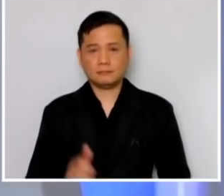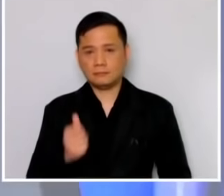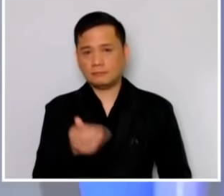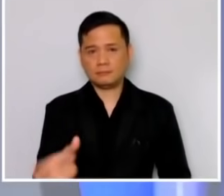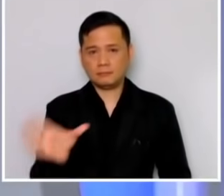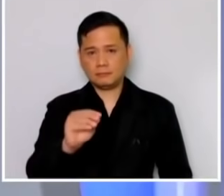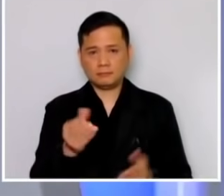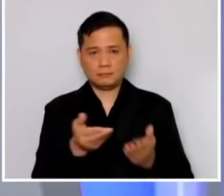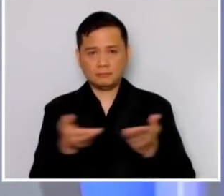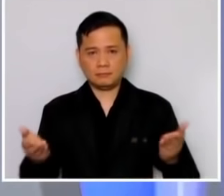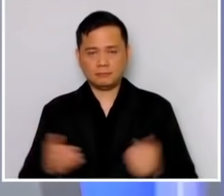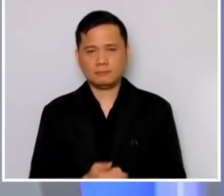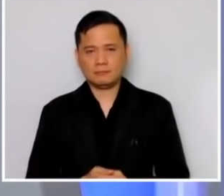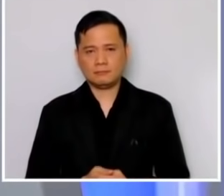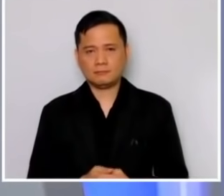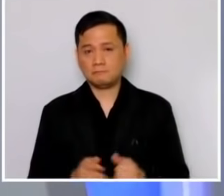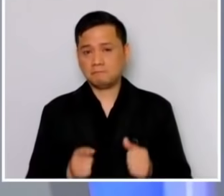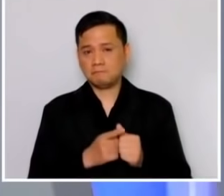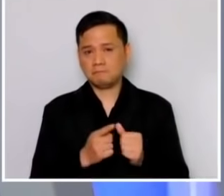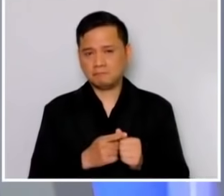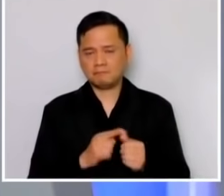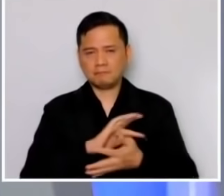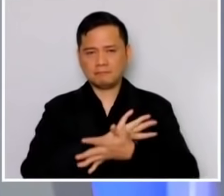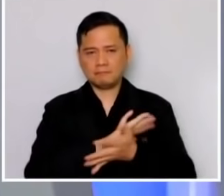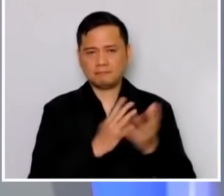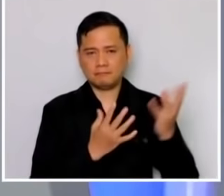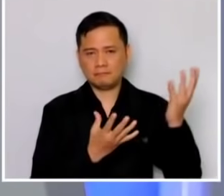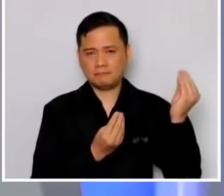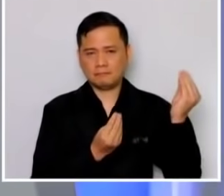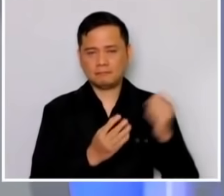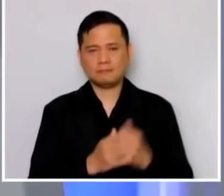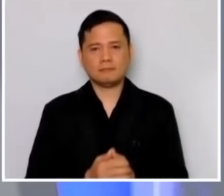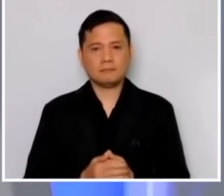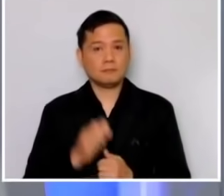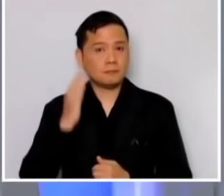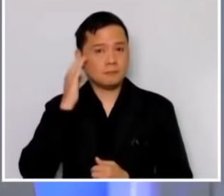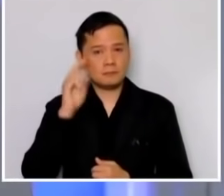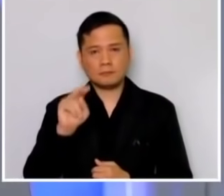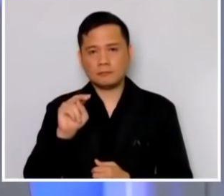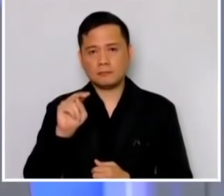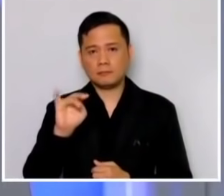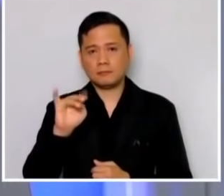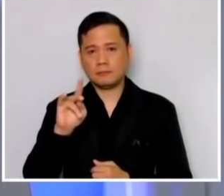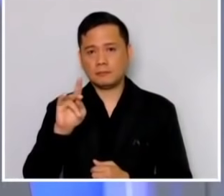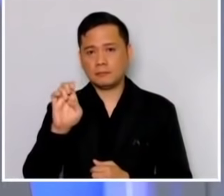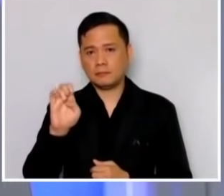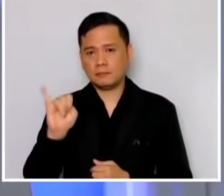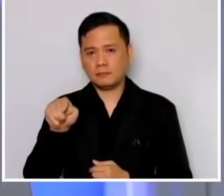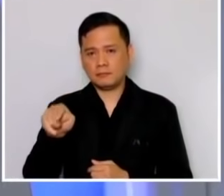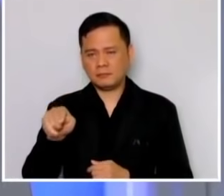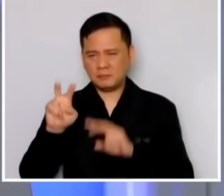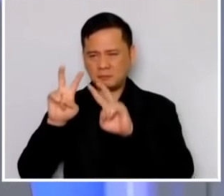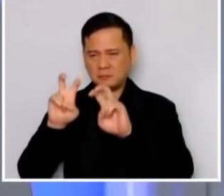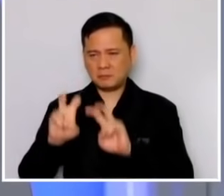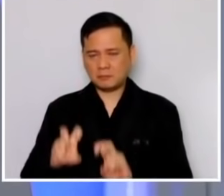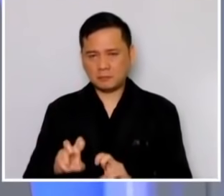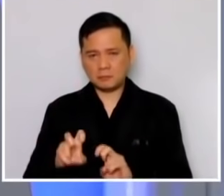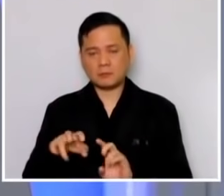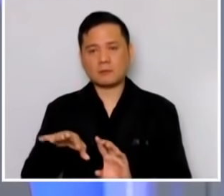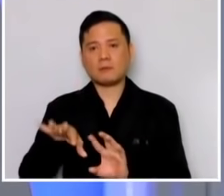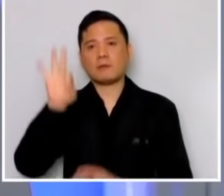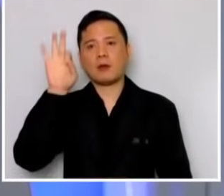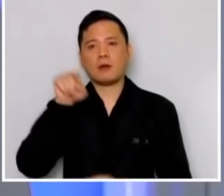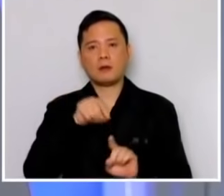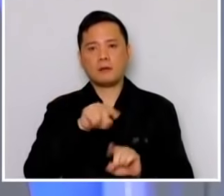ng Pilipinas sa Recovery Index ng Nikkei Asia kaugnay sa pandemya. Paliwas po ito sa ginawang resilience ranking